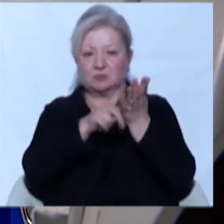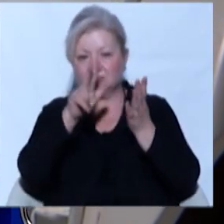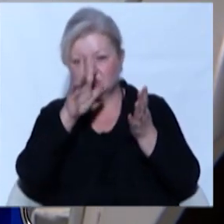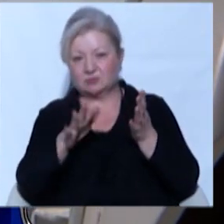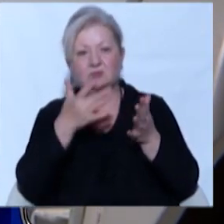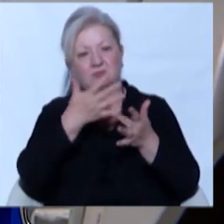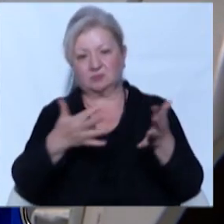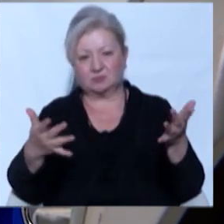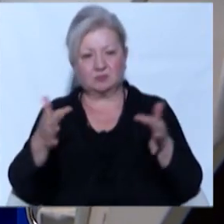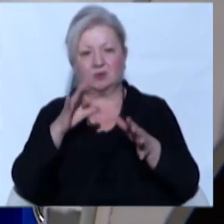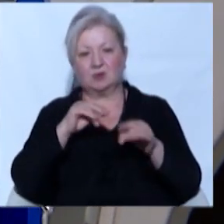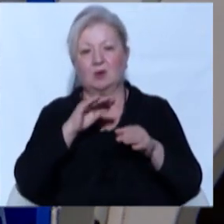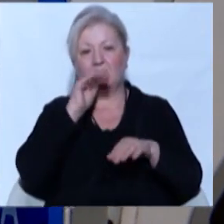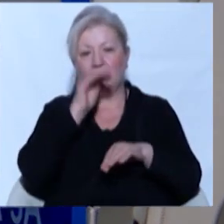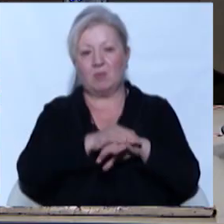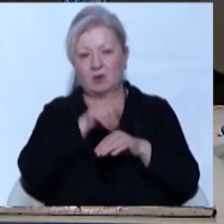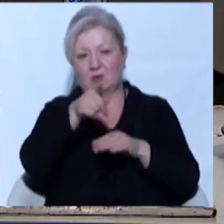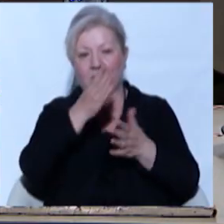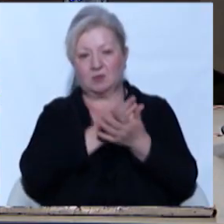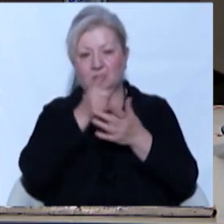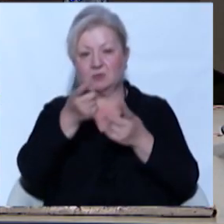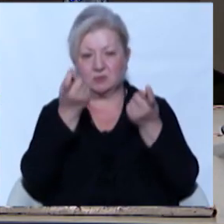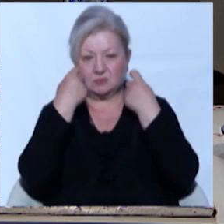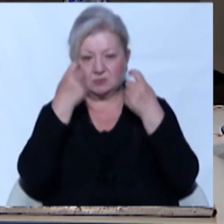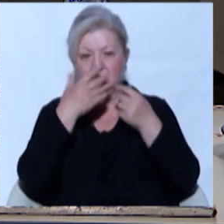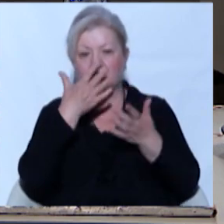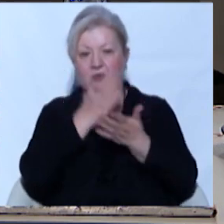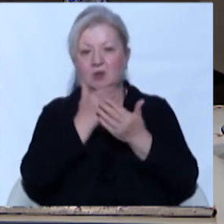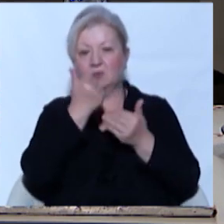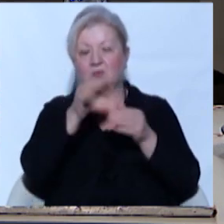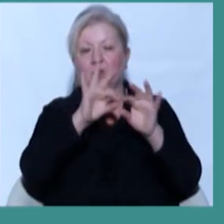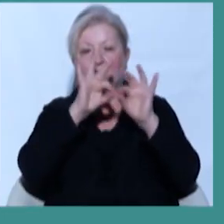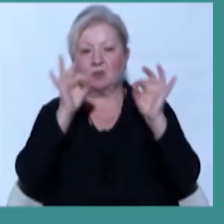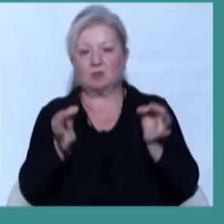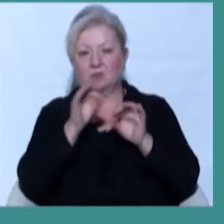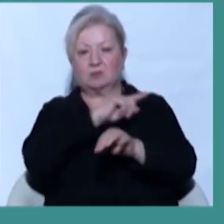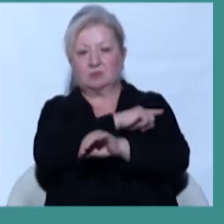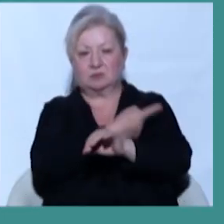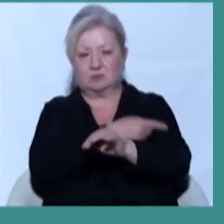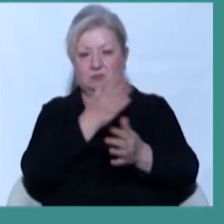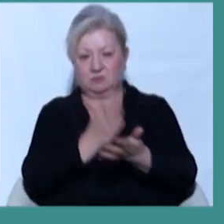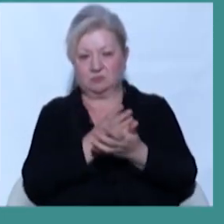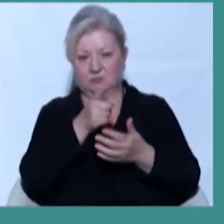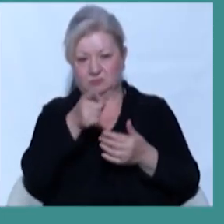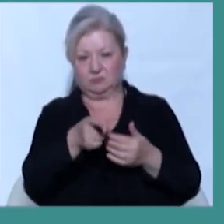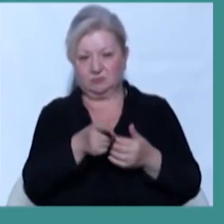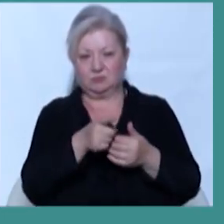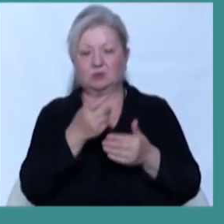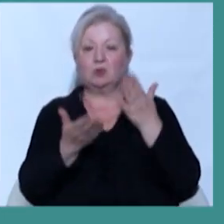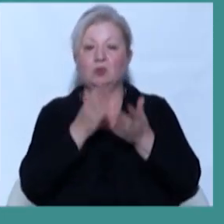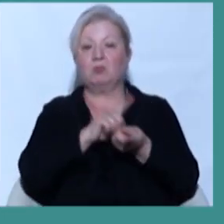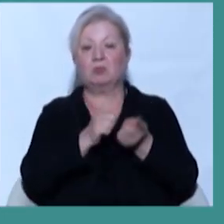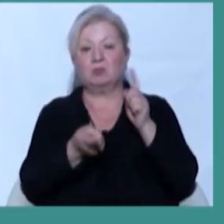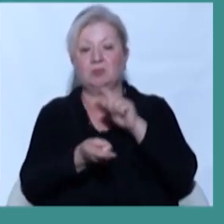0.75 და ასე შემდეგ, ფაქტიურად ეს არის იმ სათვალის ოპტიკური ძალა, რომელსაც ჩვენ ვირჩევთ. თუ